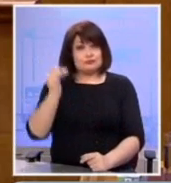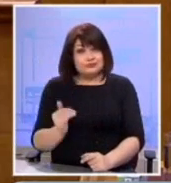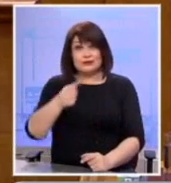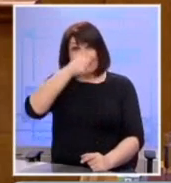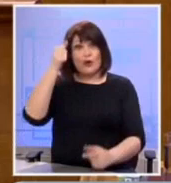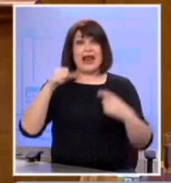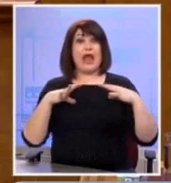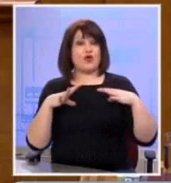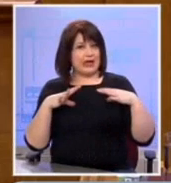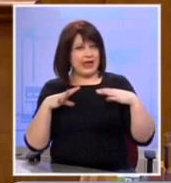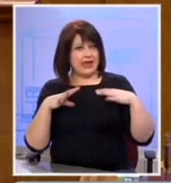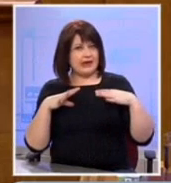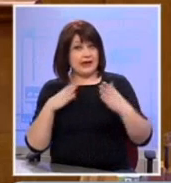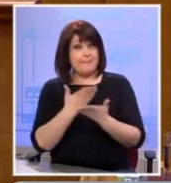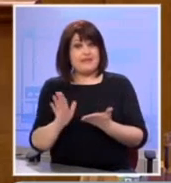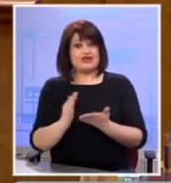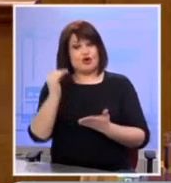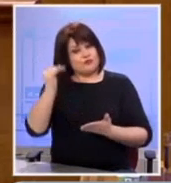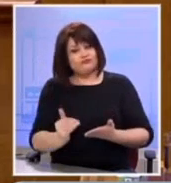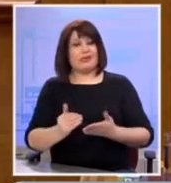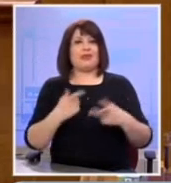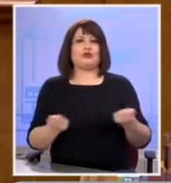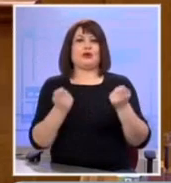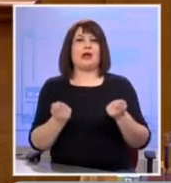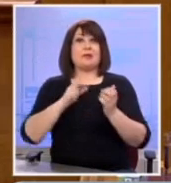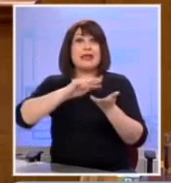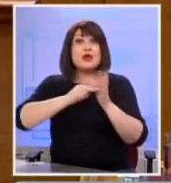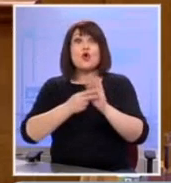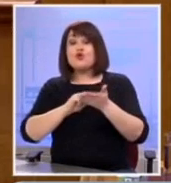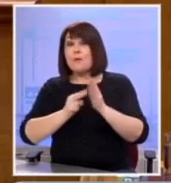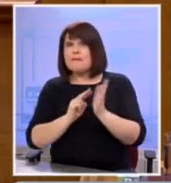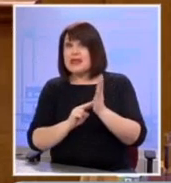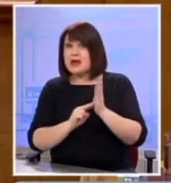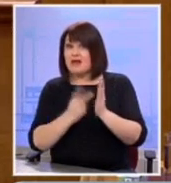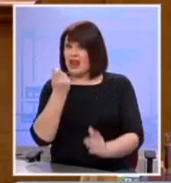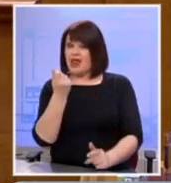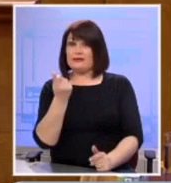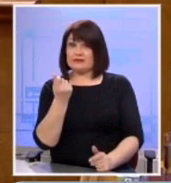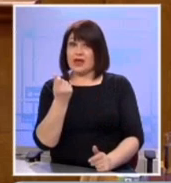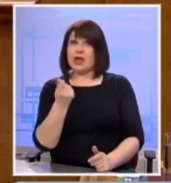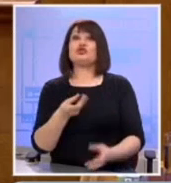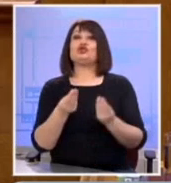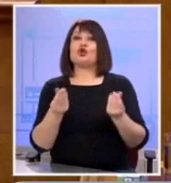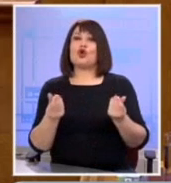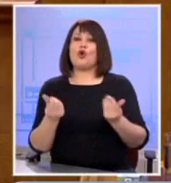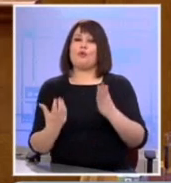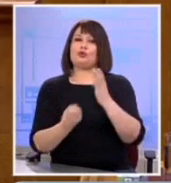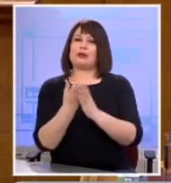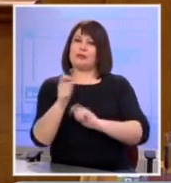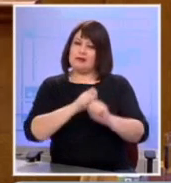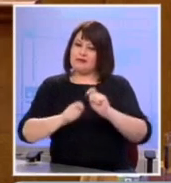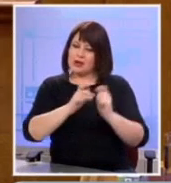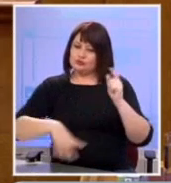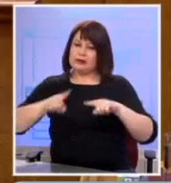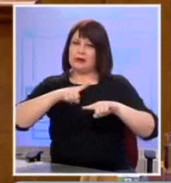καλοκαίρι κάτω από το μισό, έτσι ώστε να εξοικονομηθούν πόροι, έτσι μόνο θα ανοίξει ο δρόμος για την παραγωγική ανασυγκρότηση